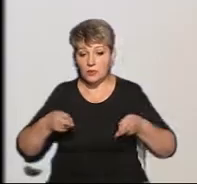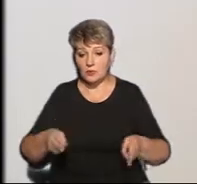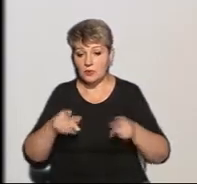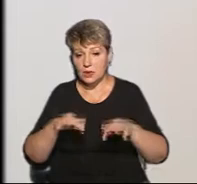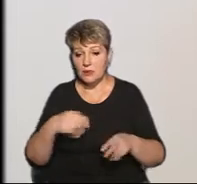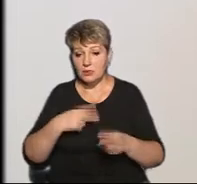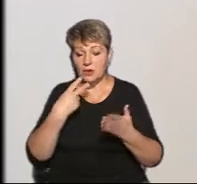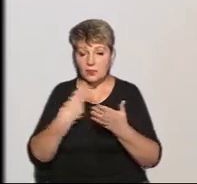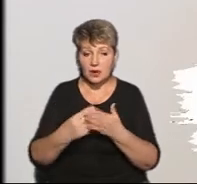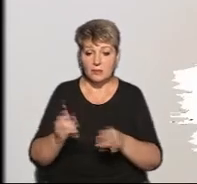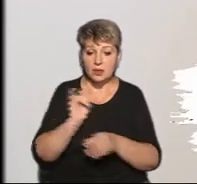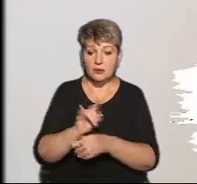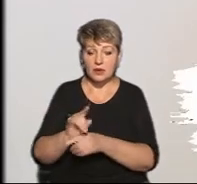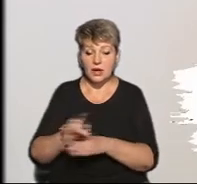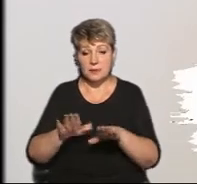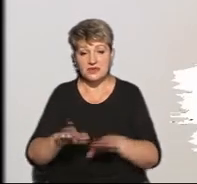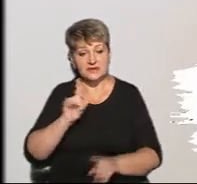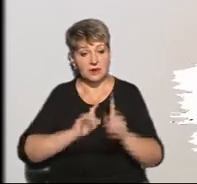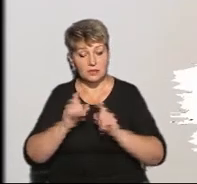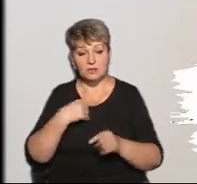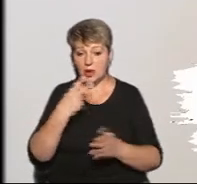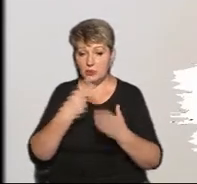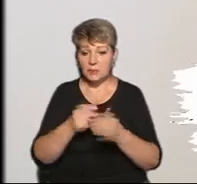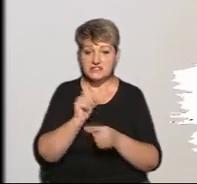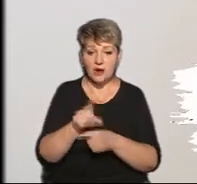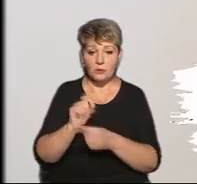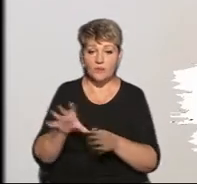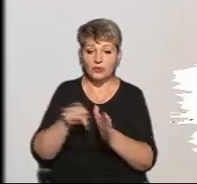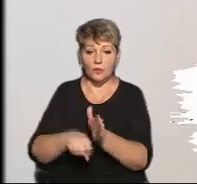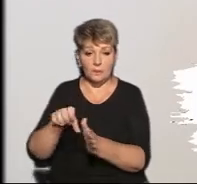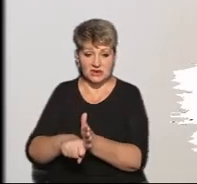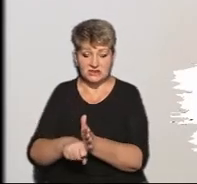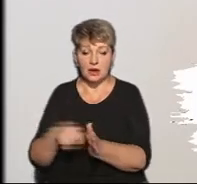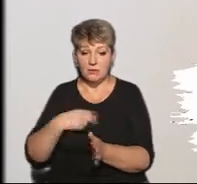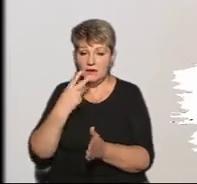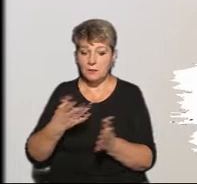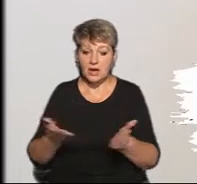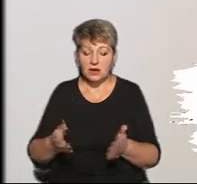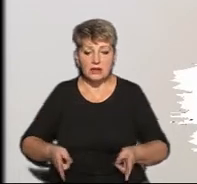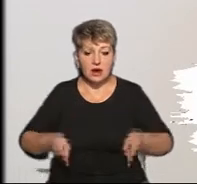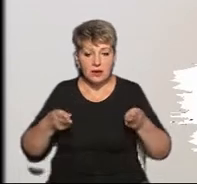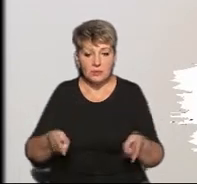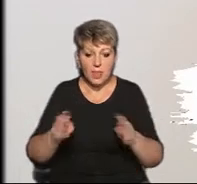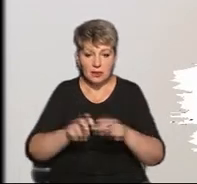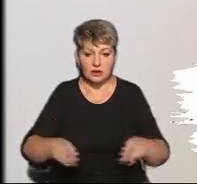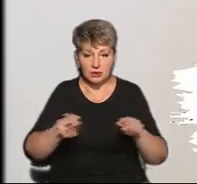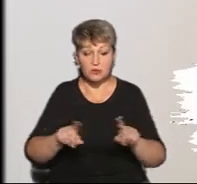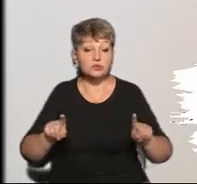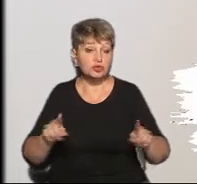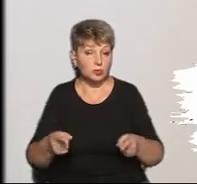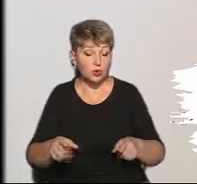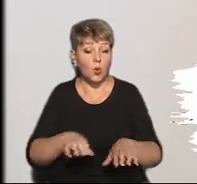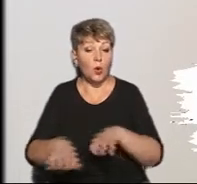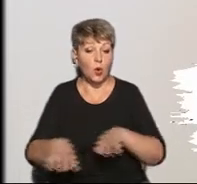бачимо обшуки постійні в міській раді, ми бачимо замовні вбивства, ми бачимо якісь кримінальні розборки. Чому це? Тому що корупція